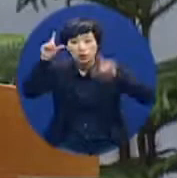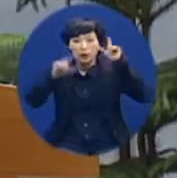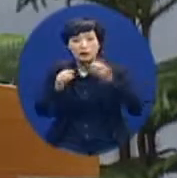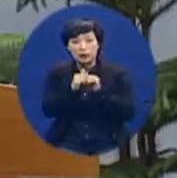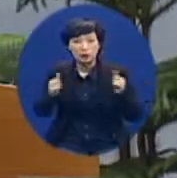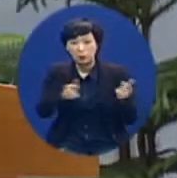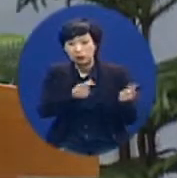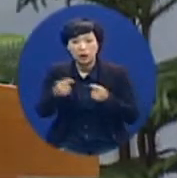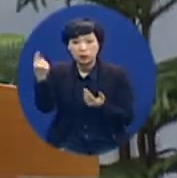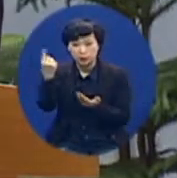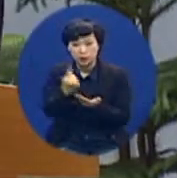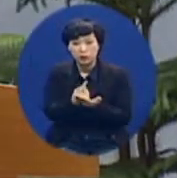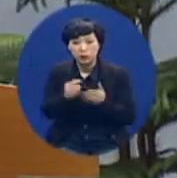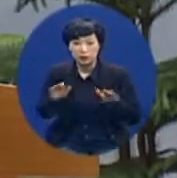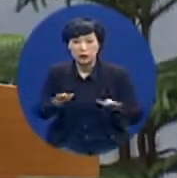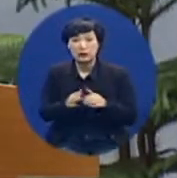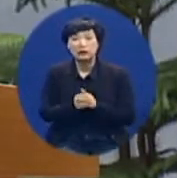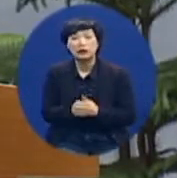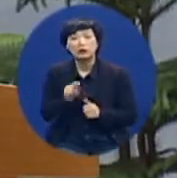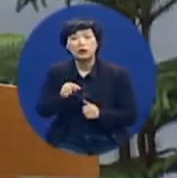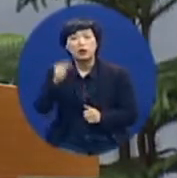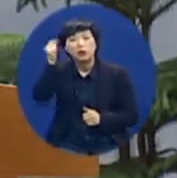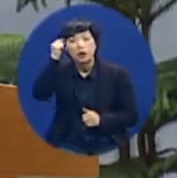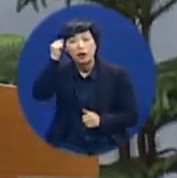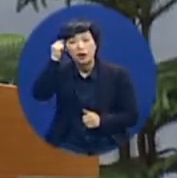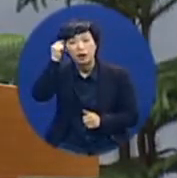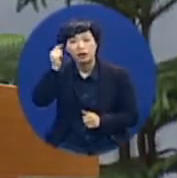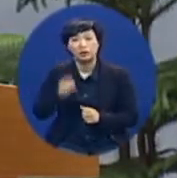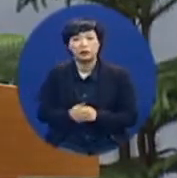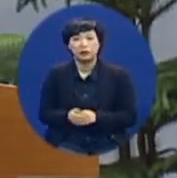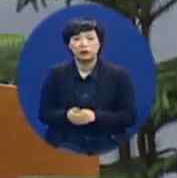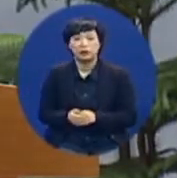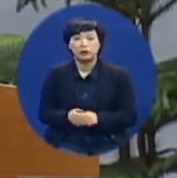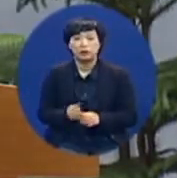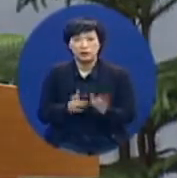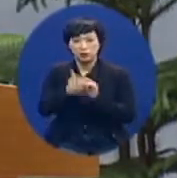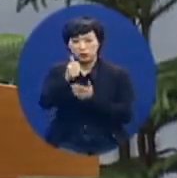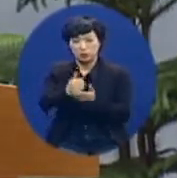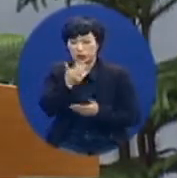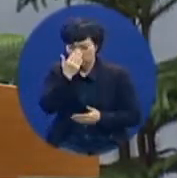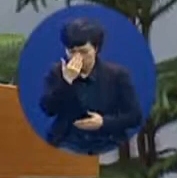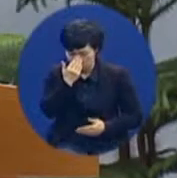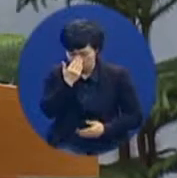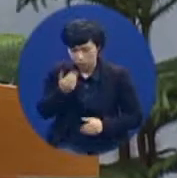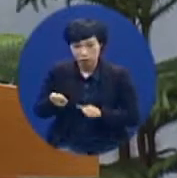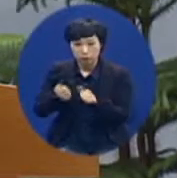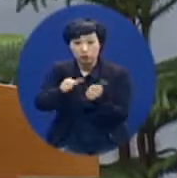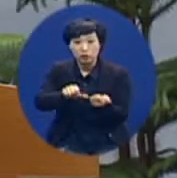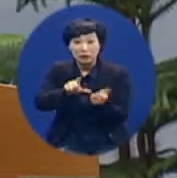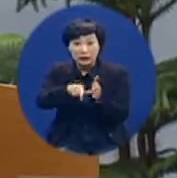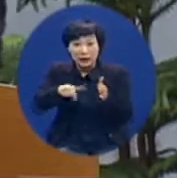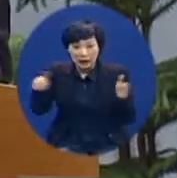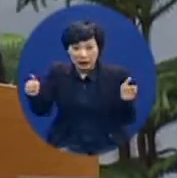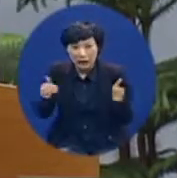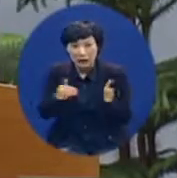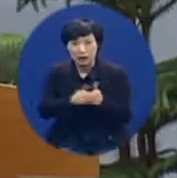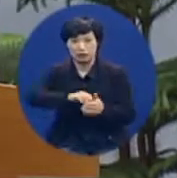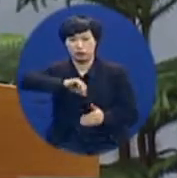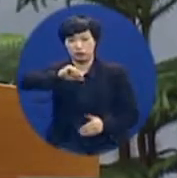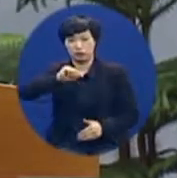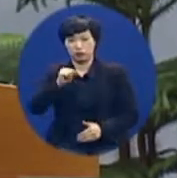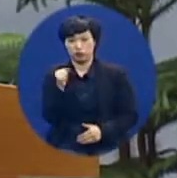되었고 사람의 문양으로 나타나셨으매 자기를 낮추시고 죽기까지